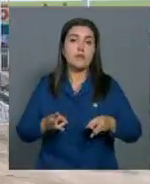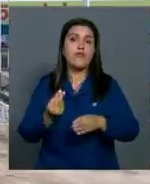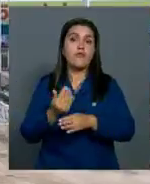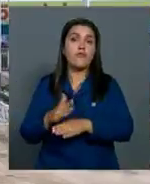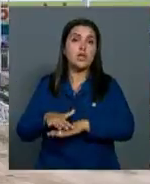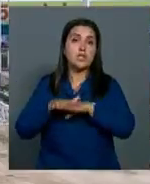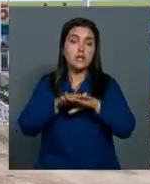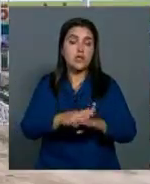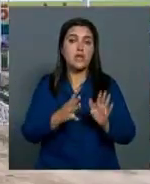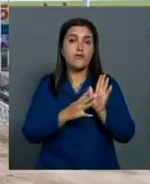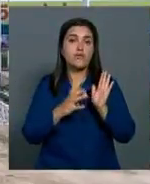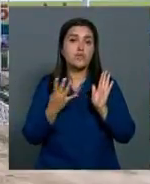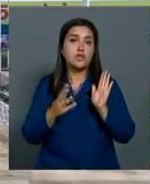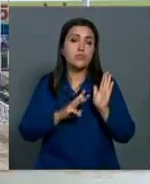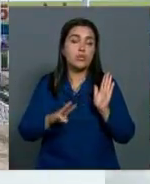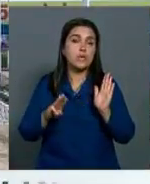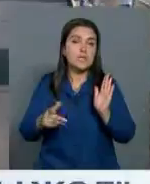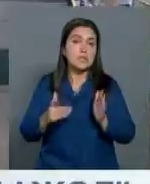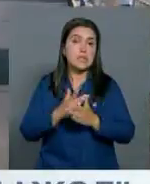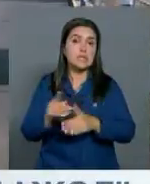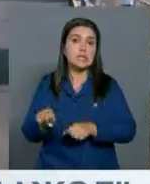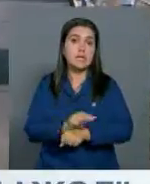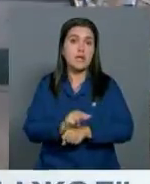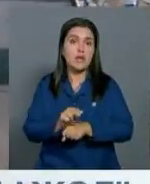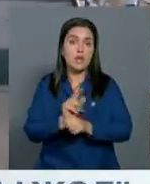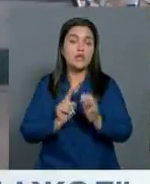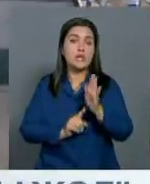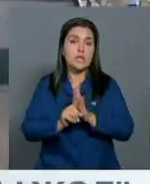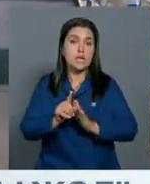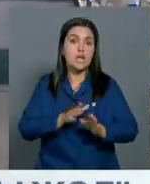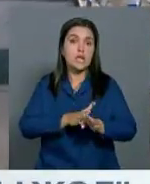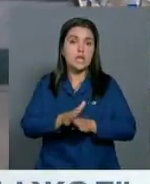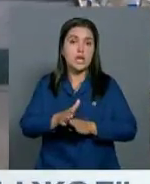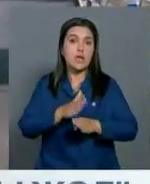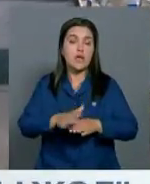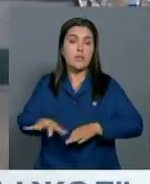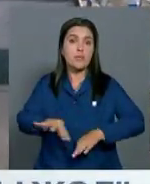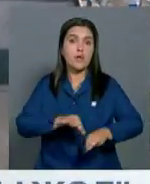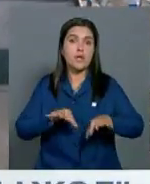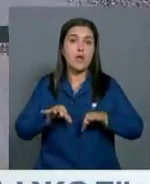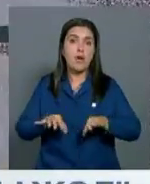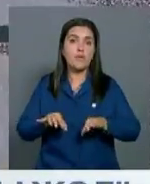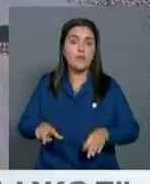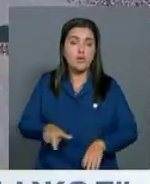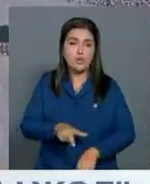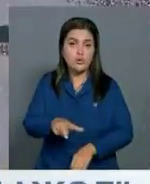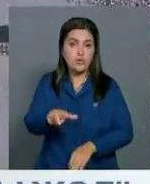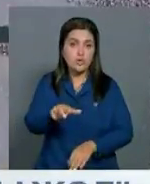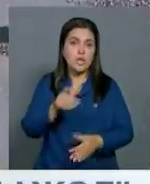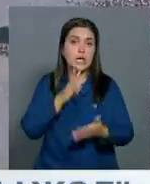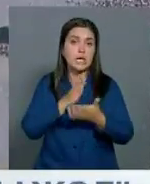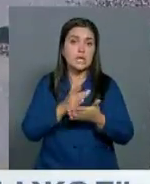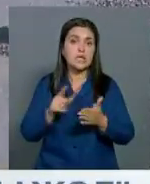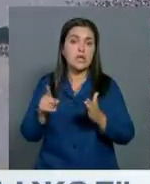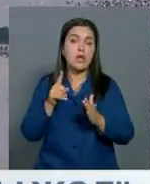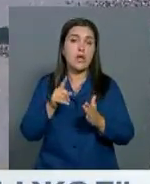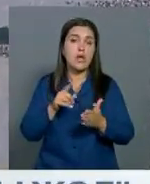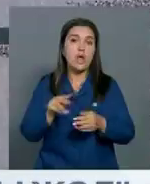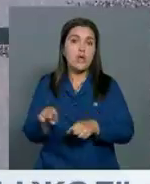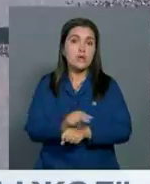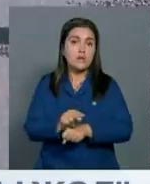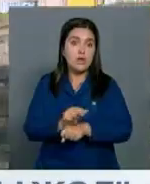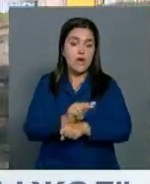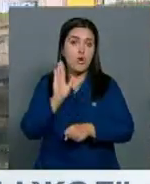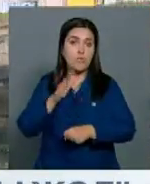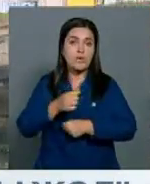еще 904 миллиона тенге. В рамках модернизации инфраструктуры начата реализация ряда проектов автодорожной отрасли. В реестре и